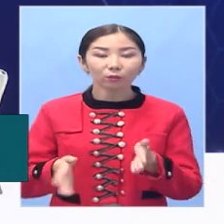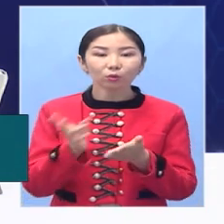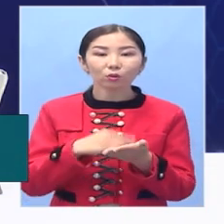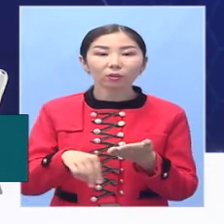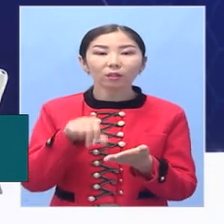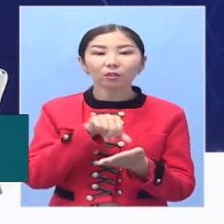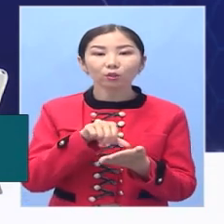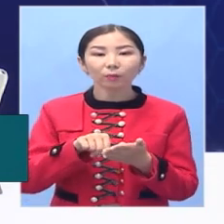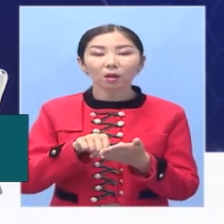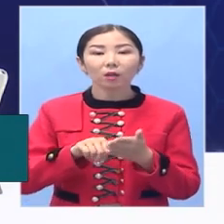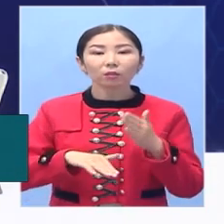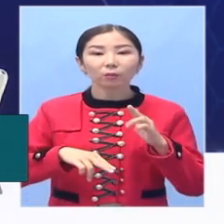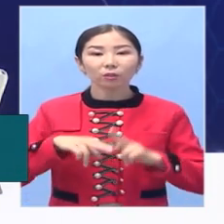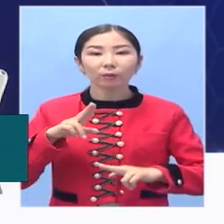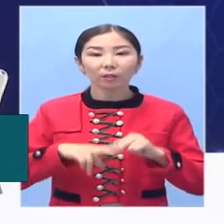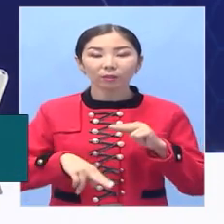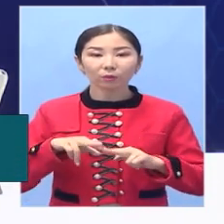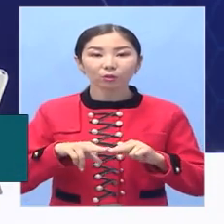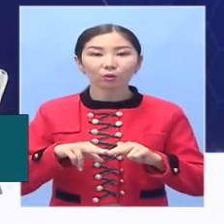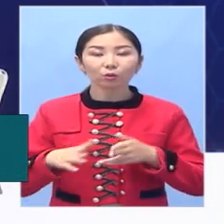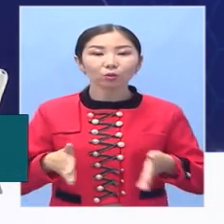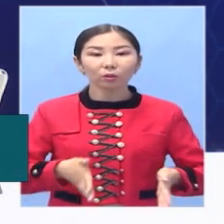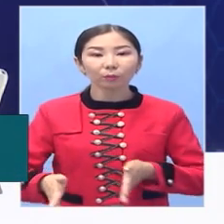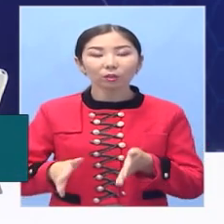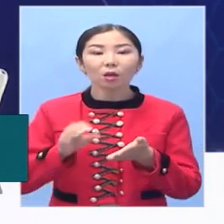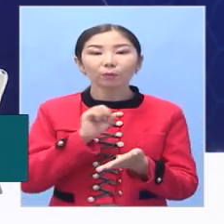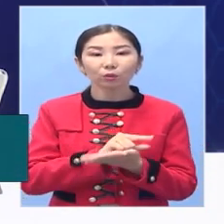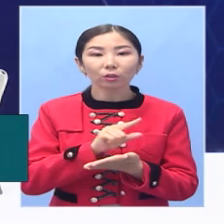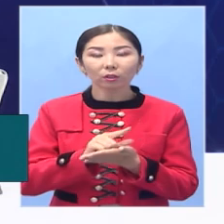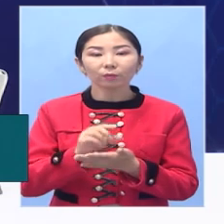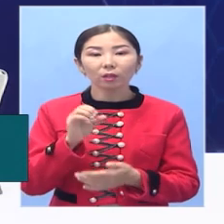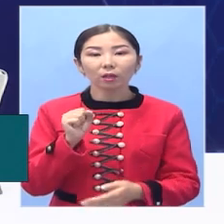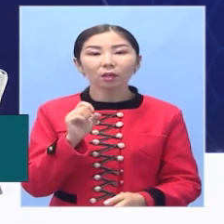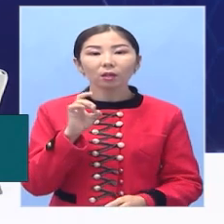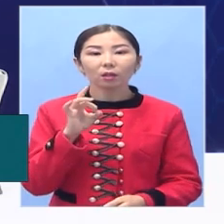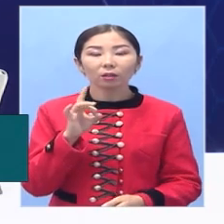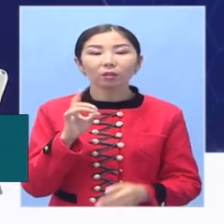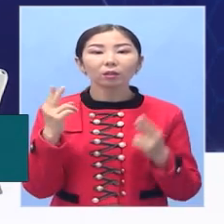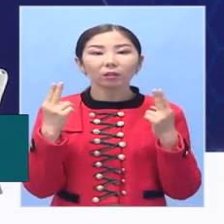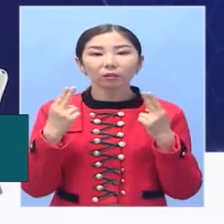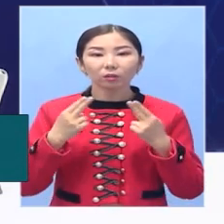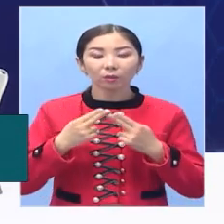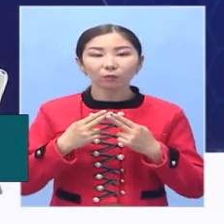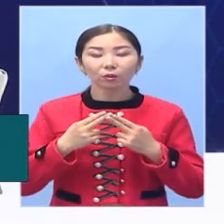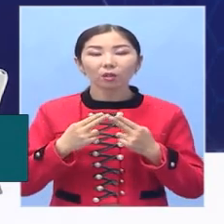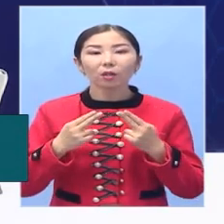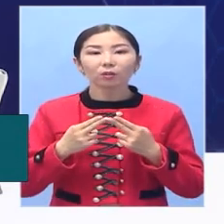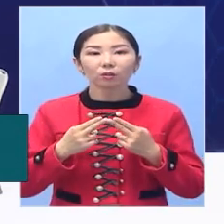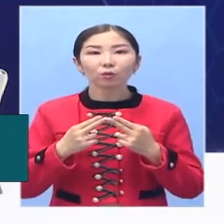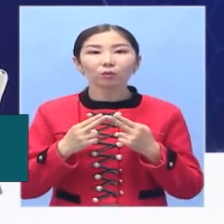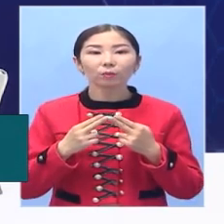салынған кезде, ол жаяу жүргіншілердің жолы міндетті түрде салынады, арықтар міндетті түрде салынады деп. Енді қазір соңғы кезде білесіз